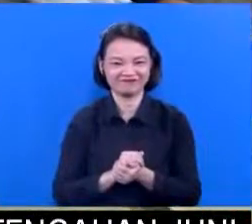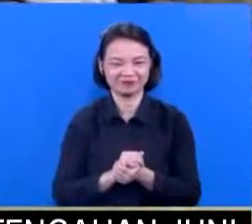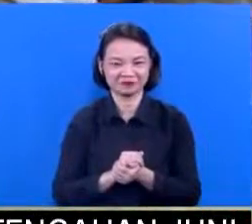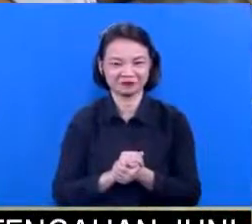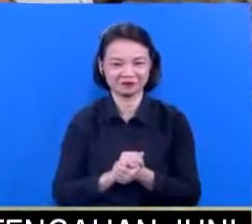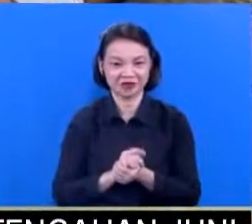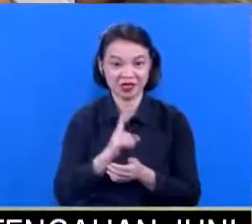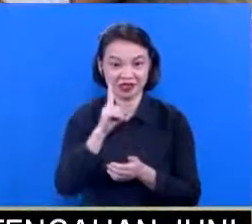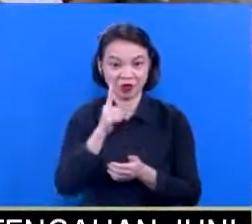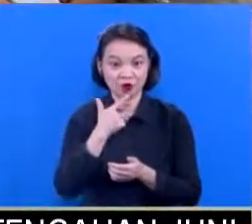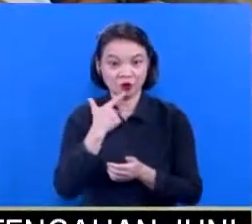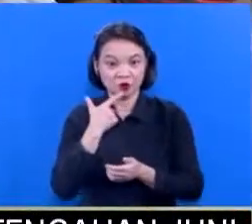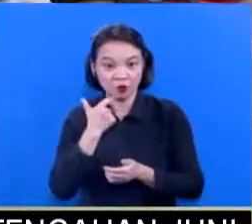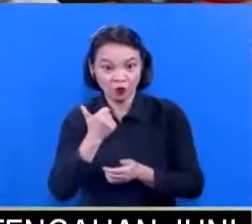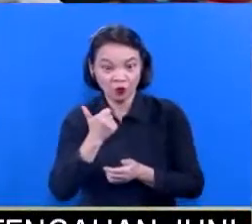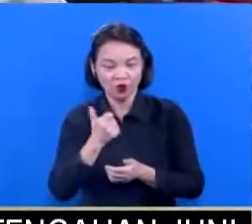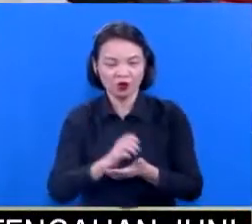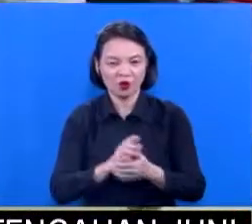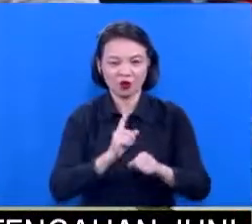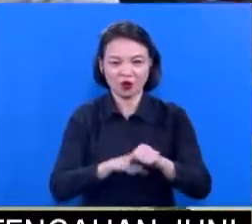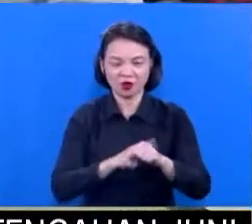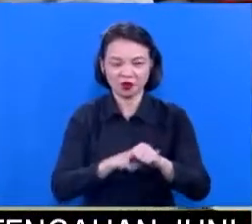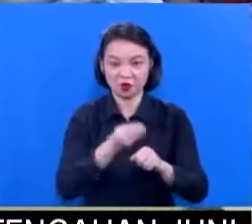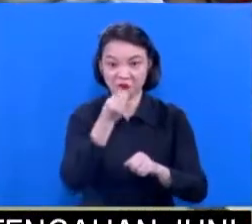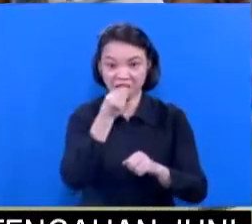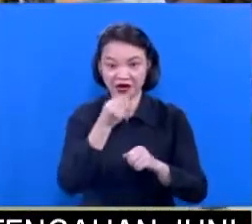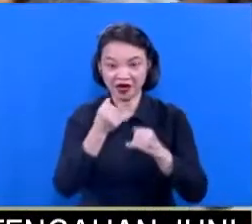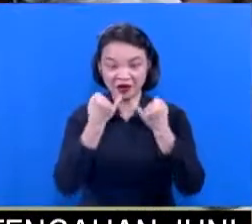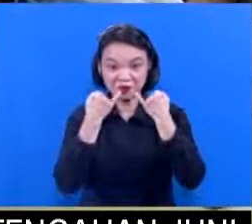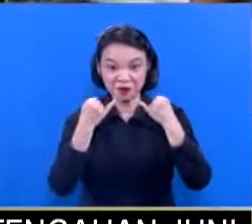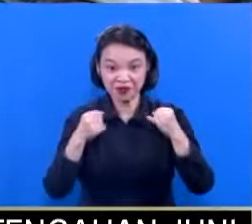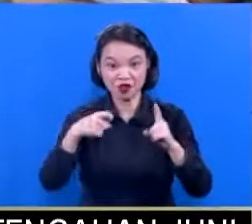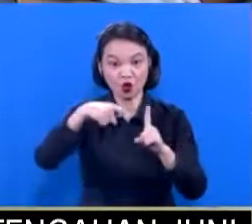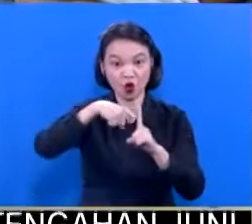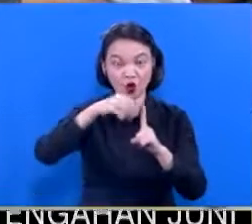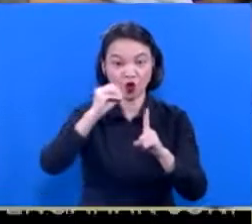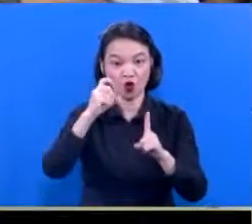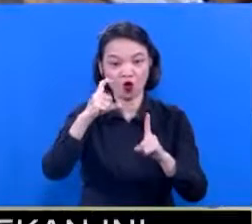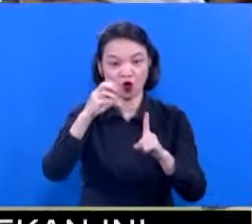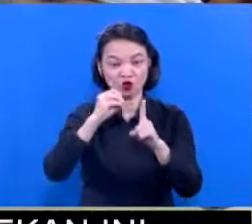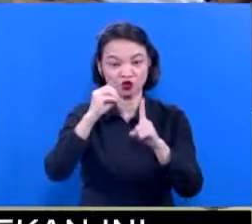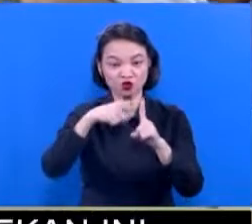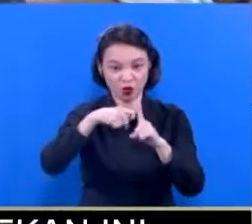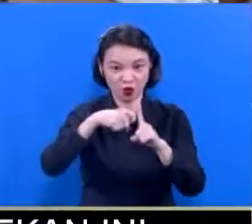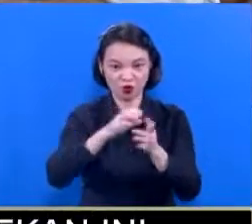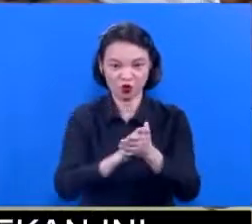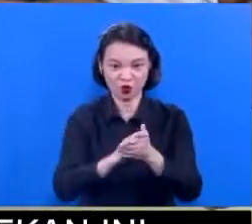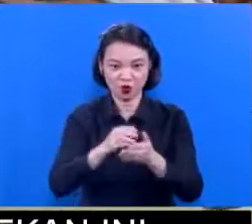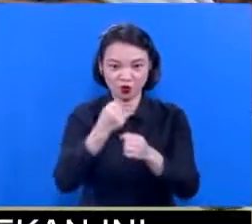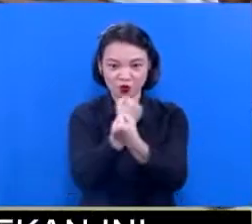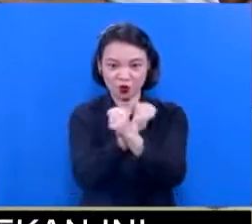Salah satu sensasi yang nikmat ketika makan mie kocok di sini adalah menggerogoti dan menghabiskan tulang mie dengan